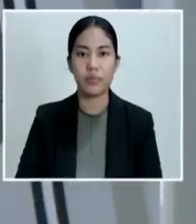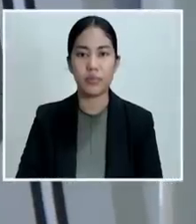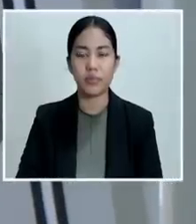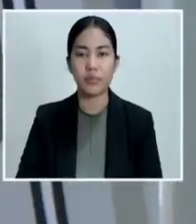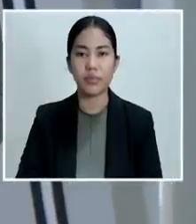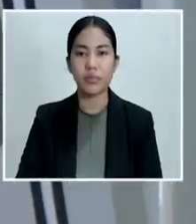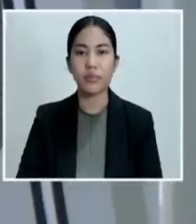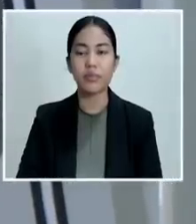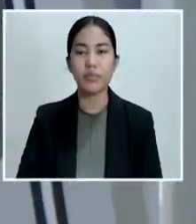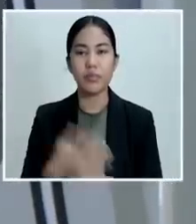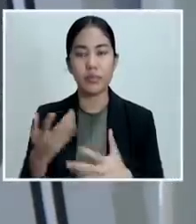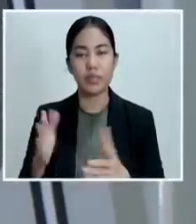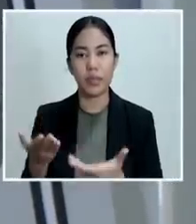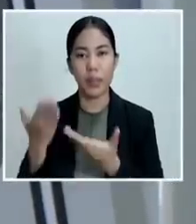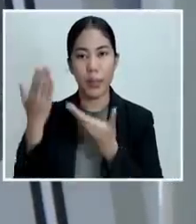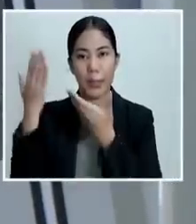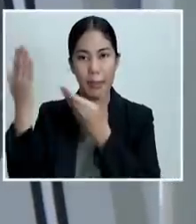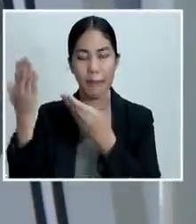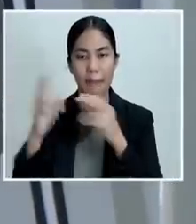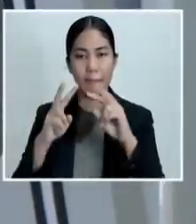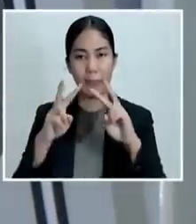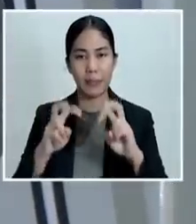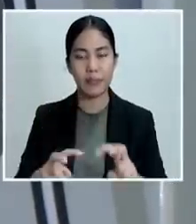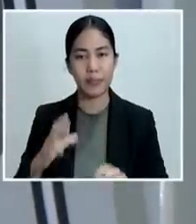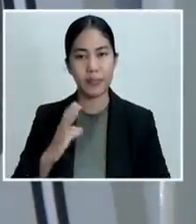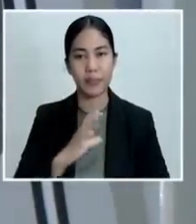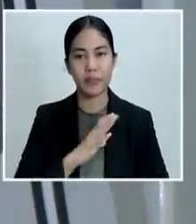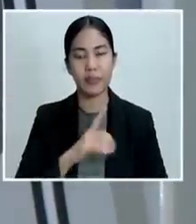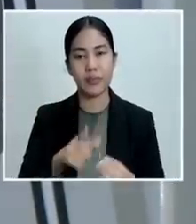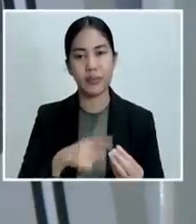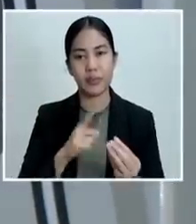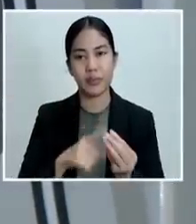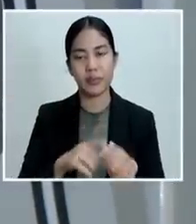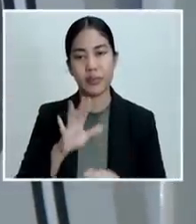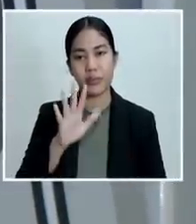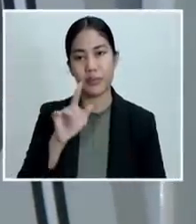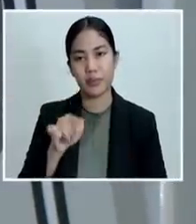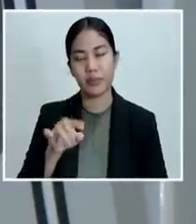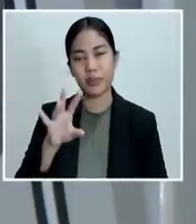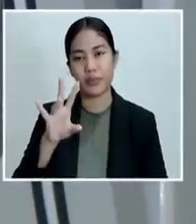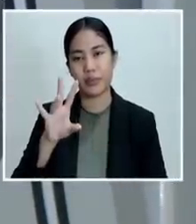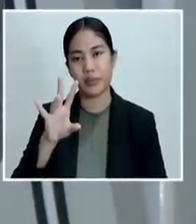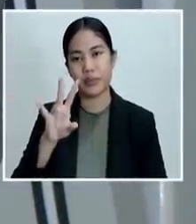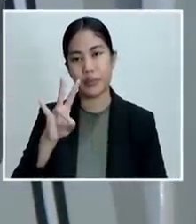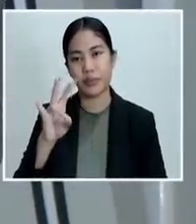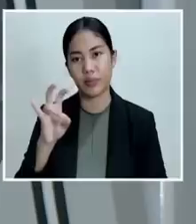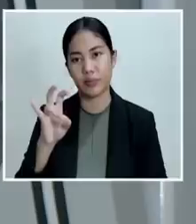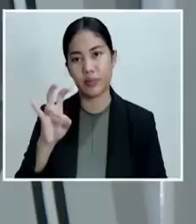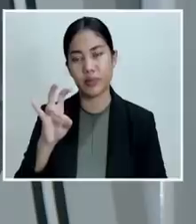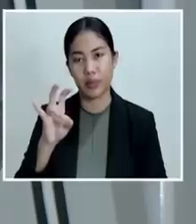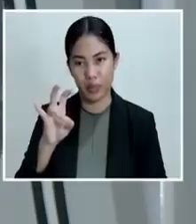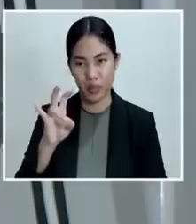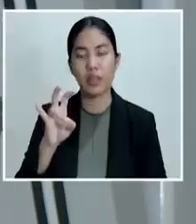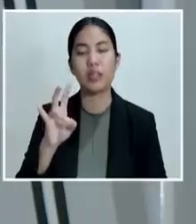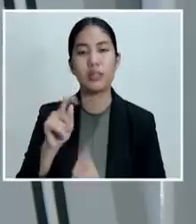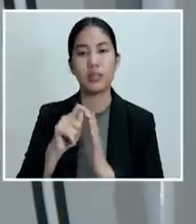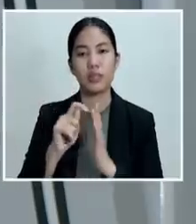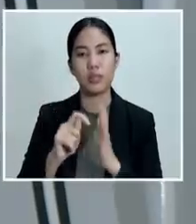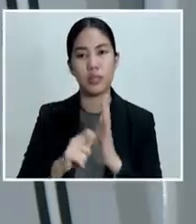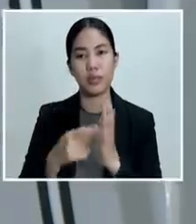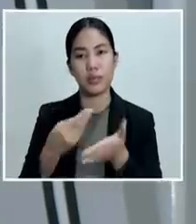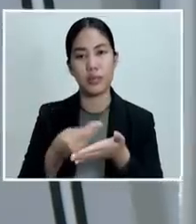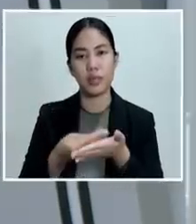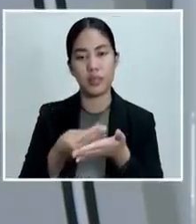Sinumiti na upang himayin sa Kamara ang panukalang 5.768 trillion pesos na budget para sa